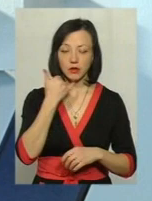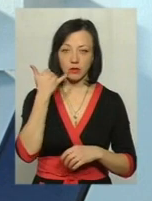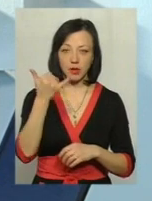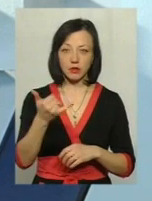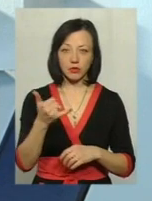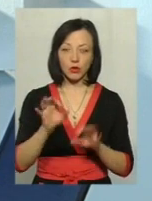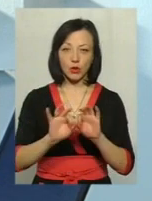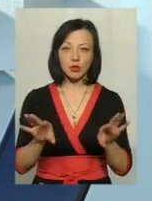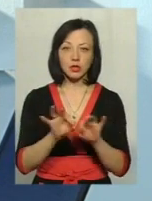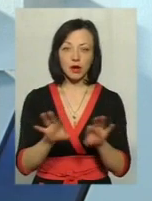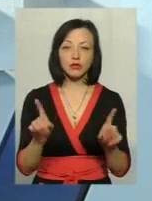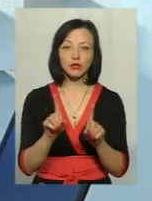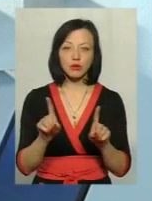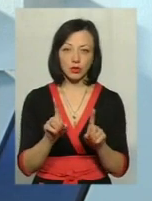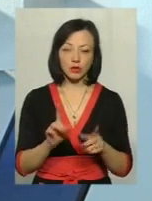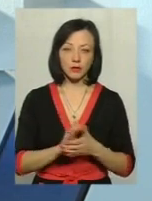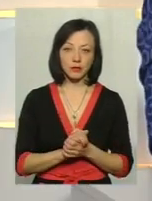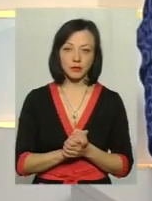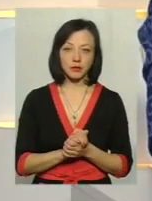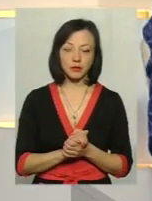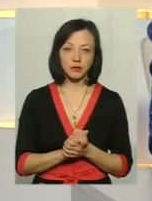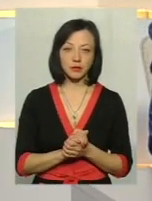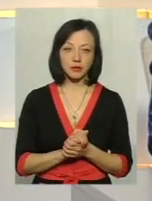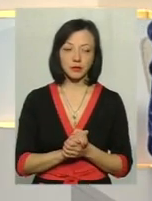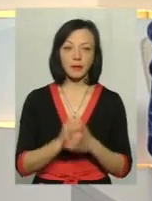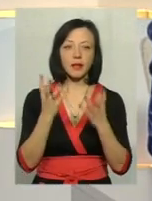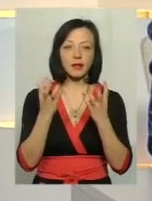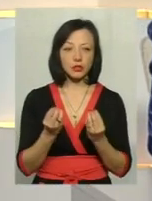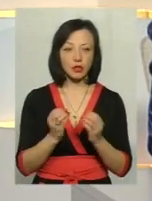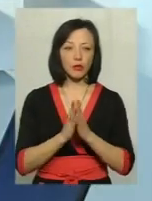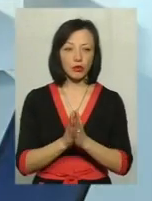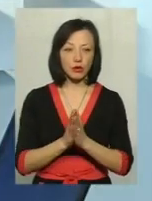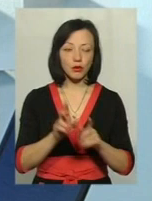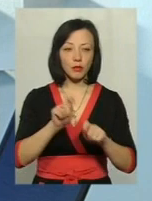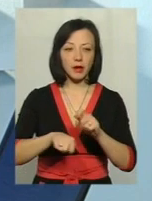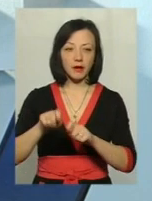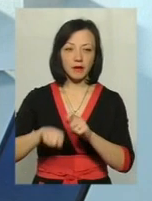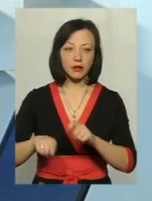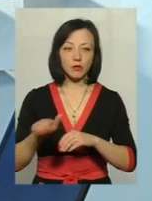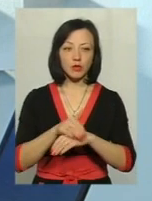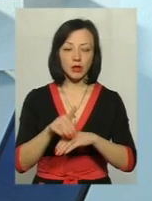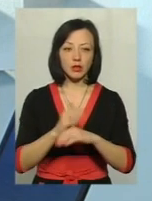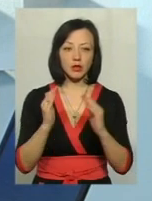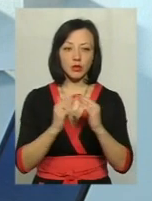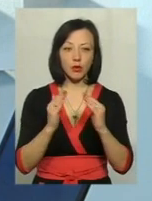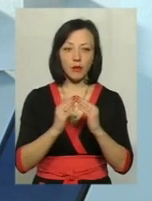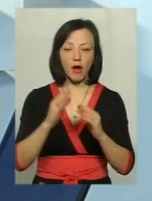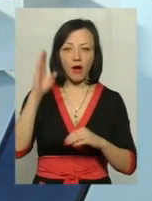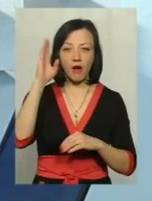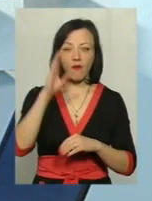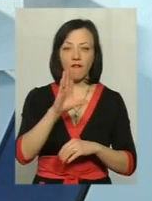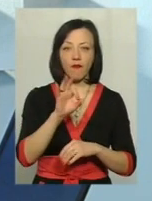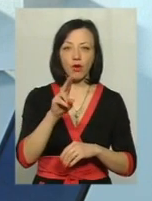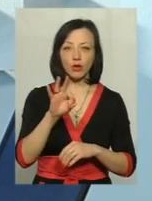перезвоню і розкажу, що як до чого. І ще вас прошу дуже. Провірте нам, пожалуйста, дом водопроводна